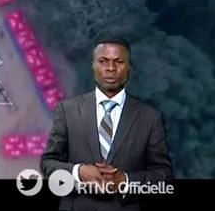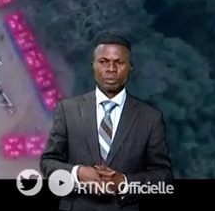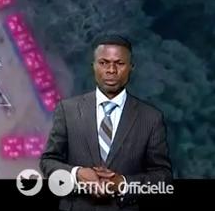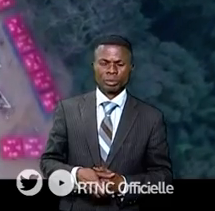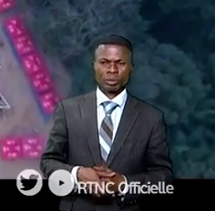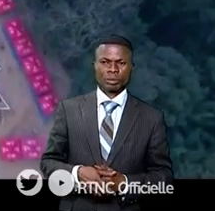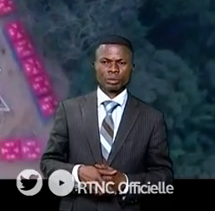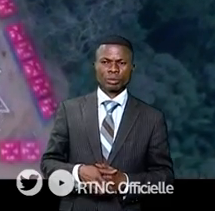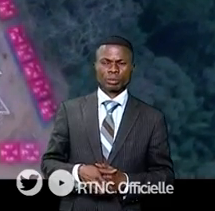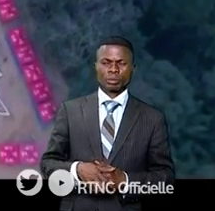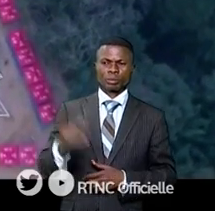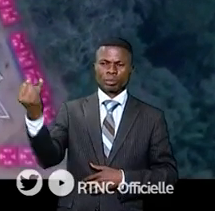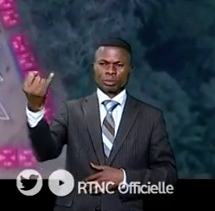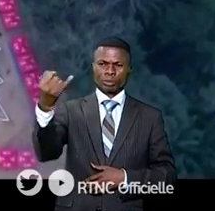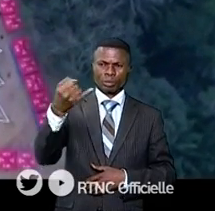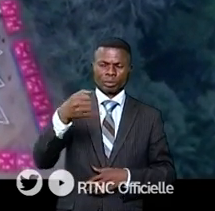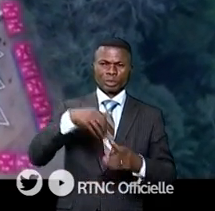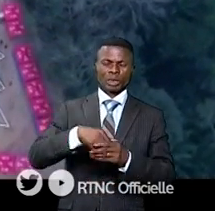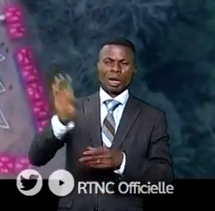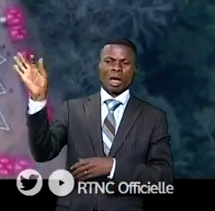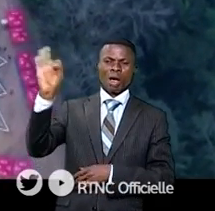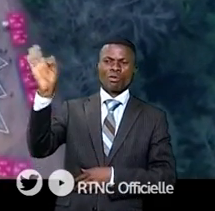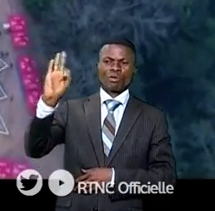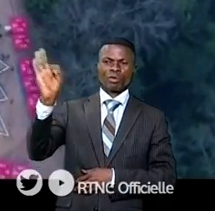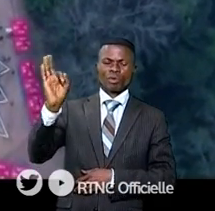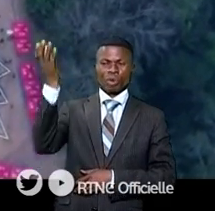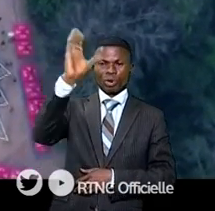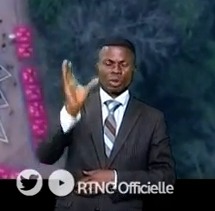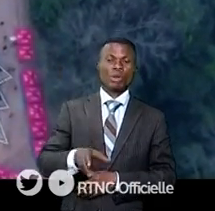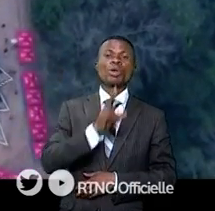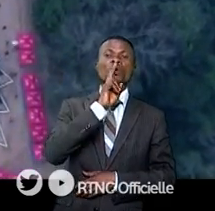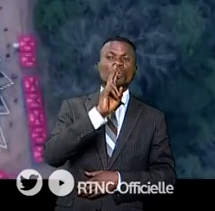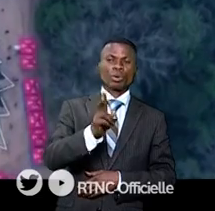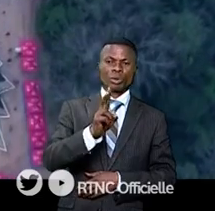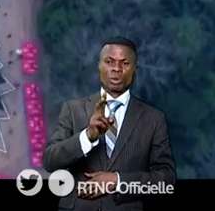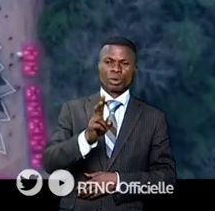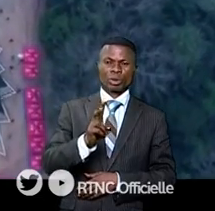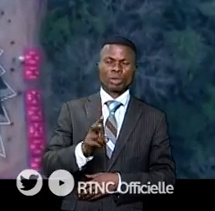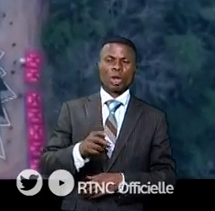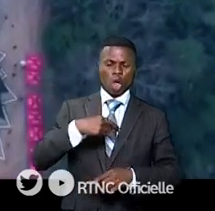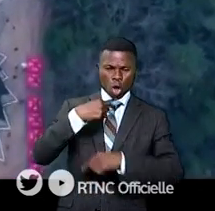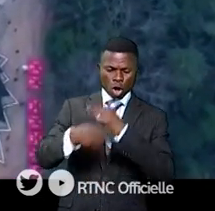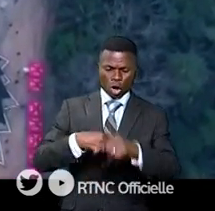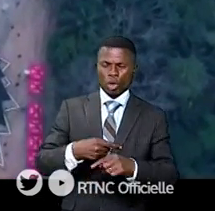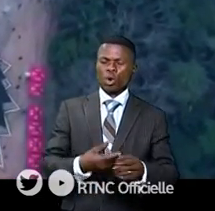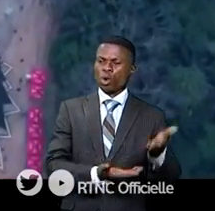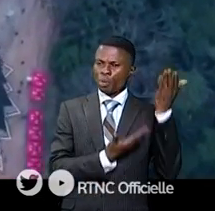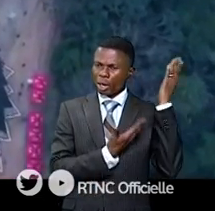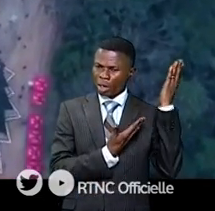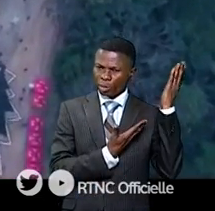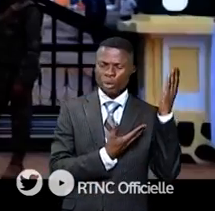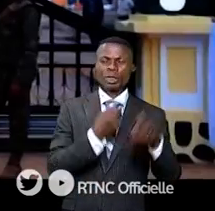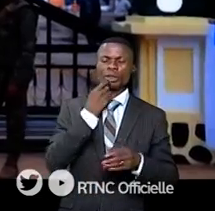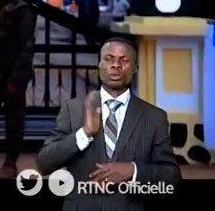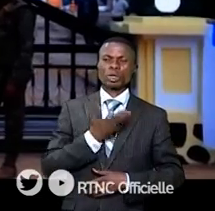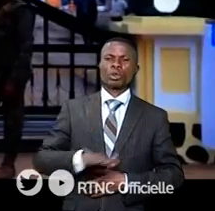Cette architecture moderne en pleine brousse dans le Congo central est en réalité le noyau d'une partie importante de l'histoire politique de la